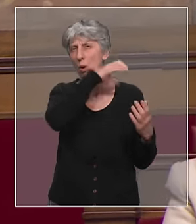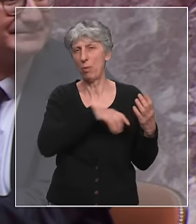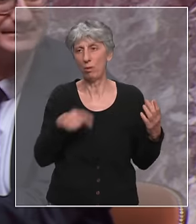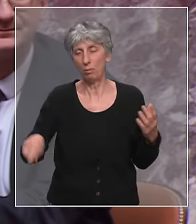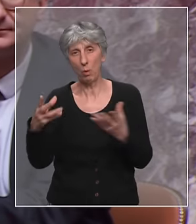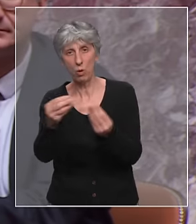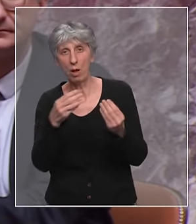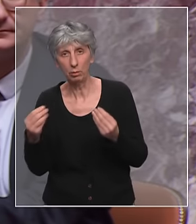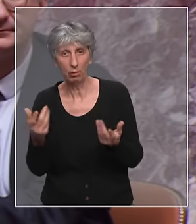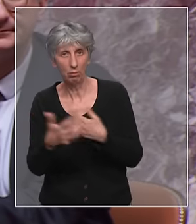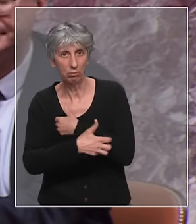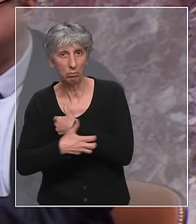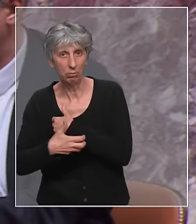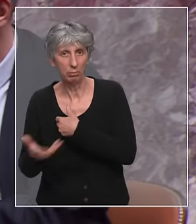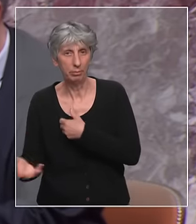vous remercie.